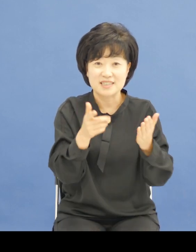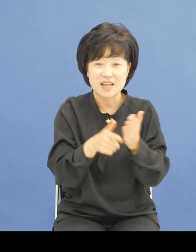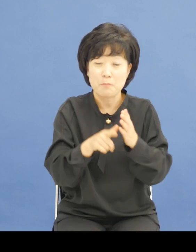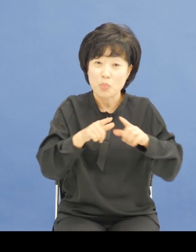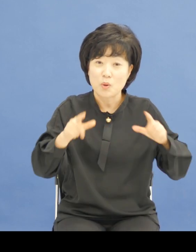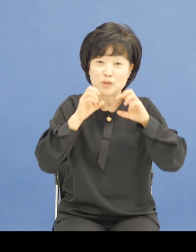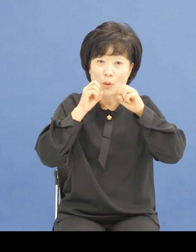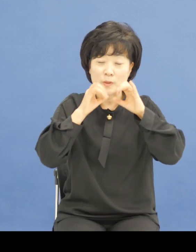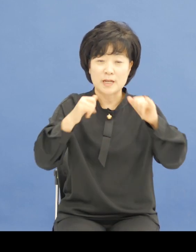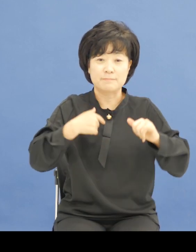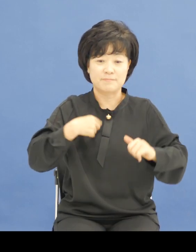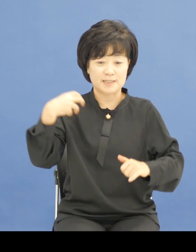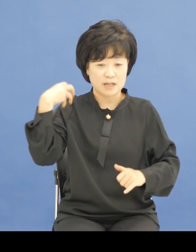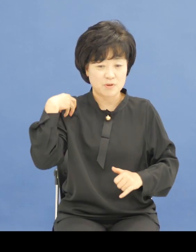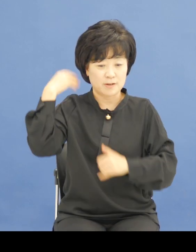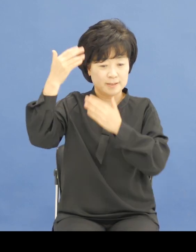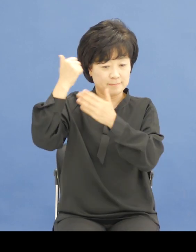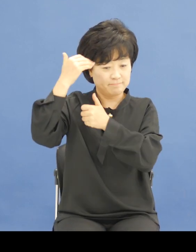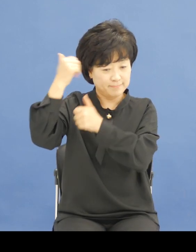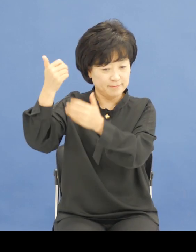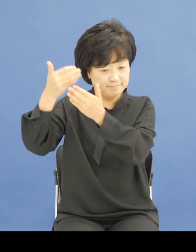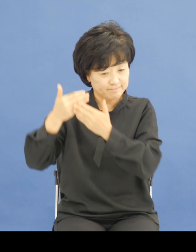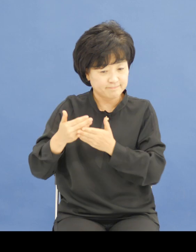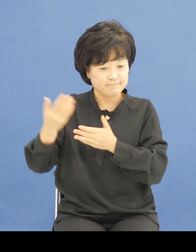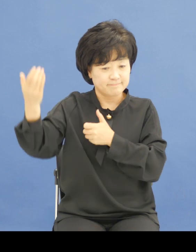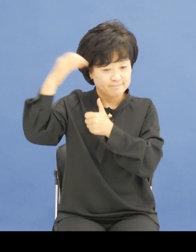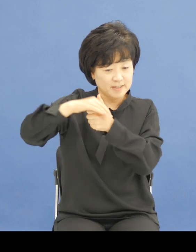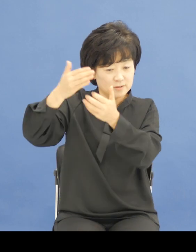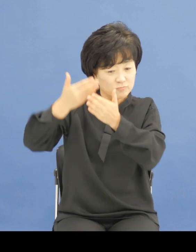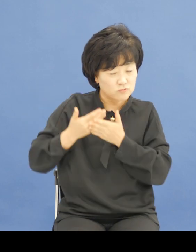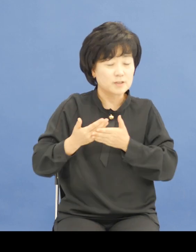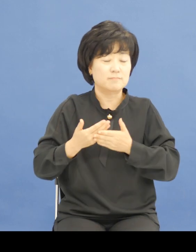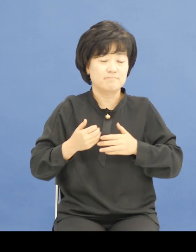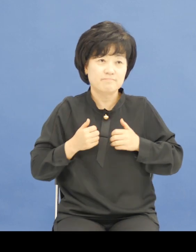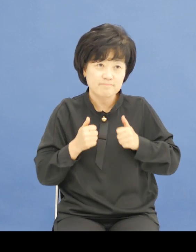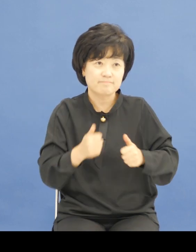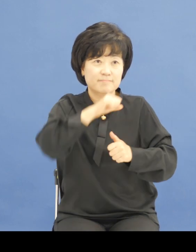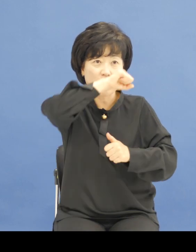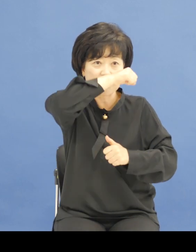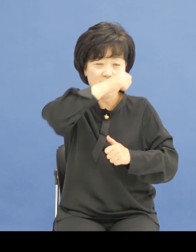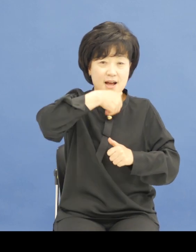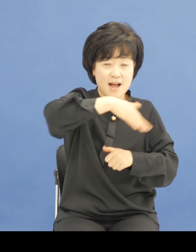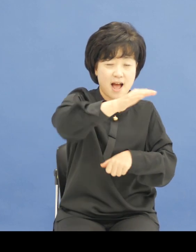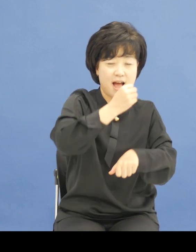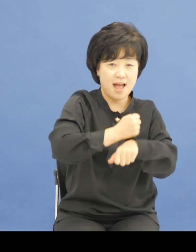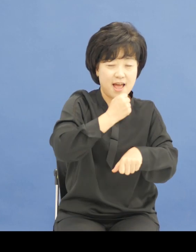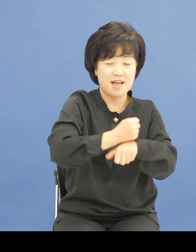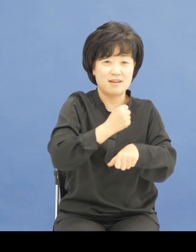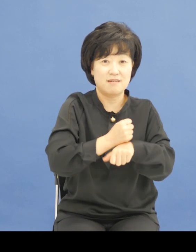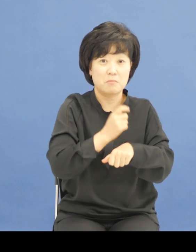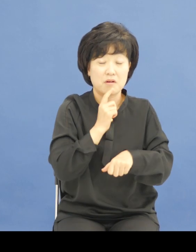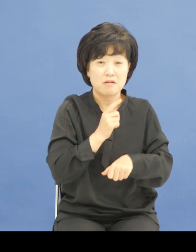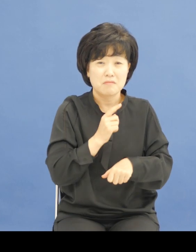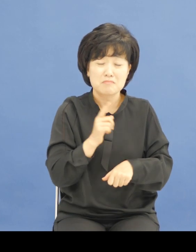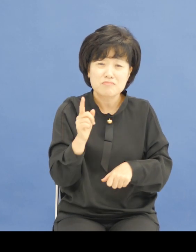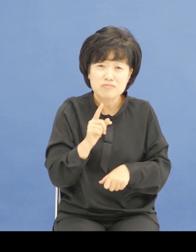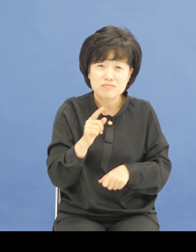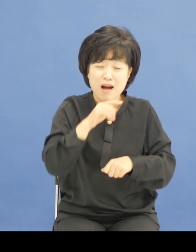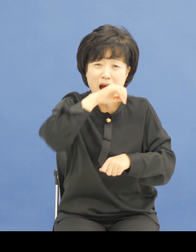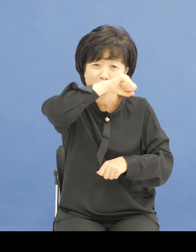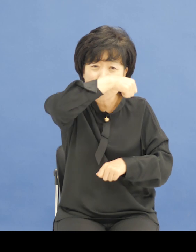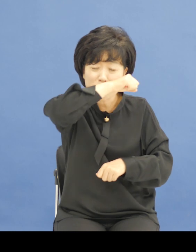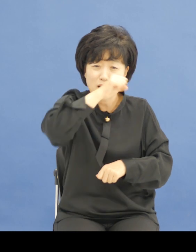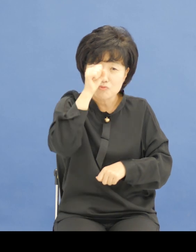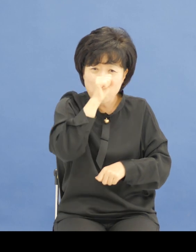선교사님이 사명감을 가지고 보통 아프리카로 이제 선교를 가시는데 우리 선교사님은 그냥 뭐 그런 사명보다는 아프리카를 동경해서